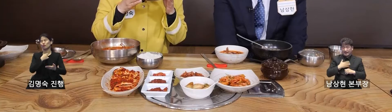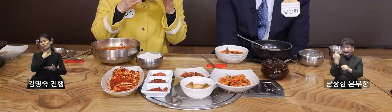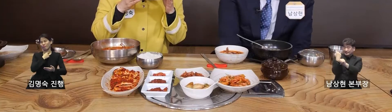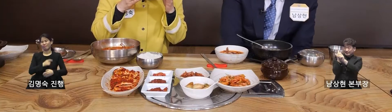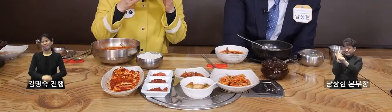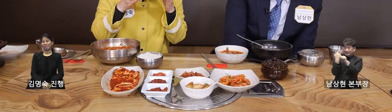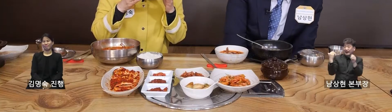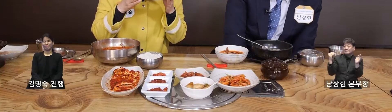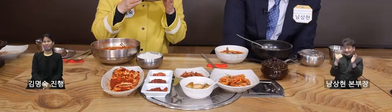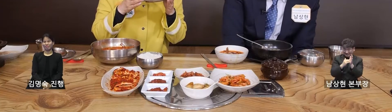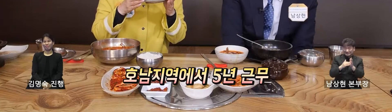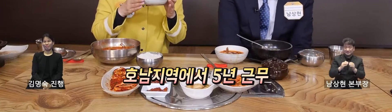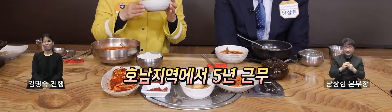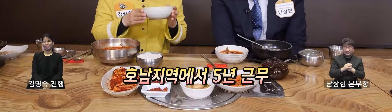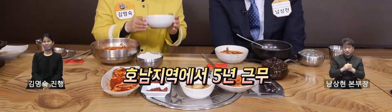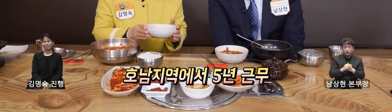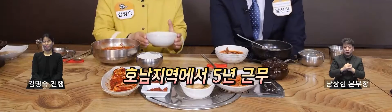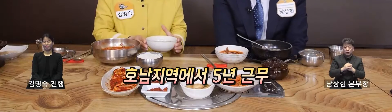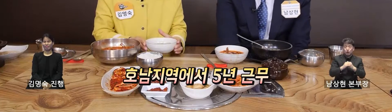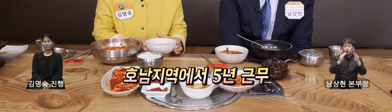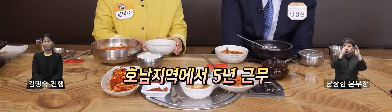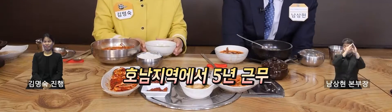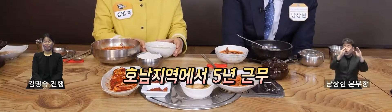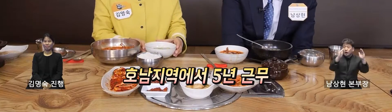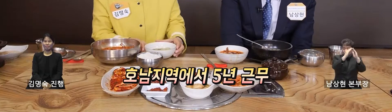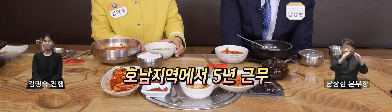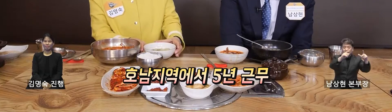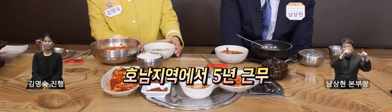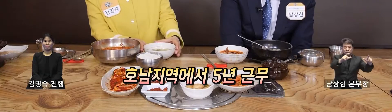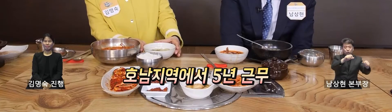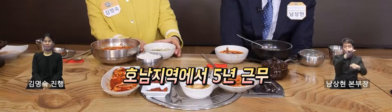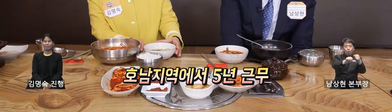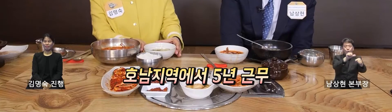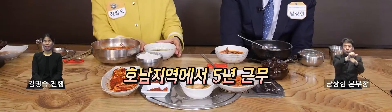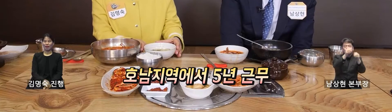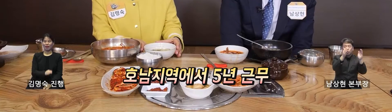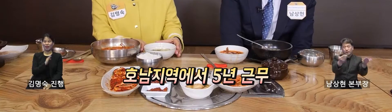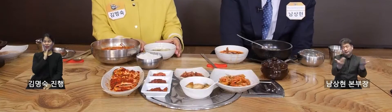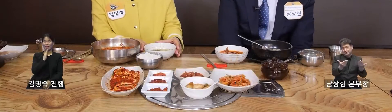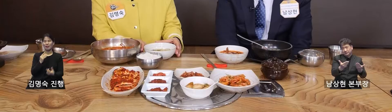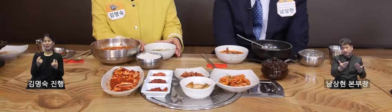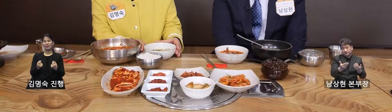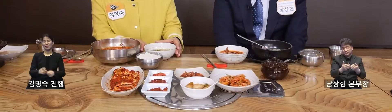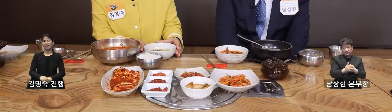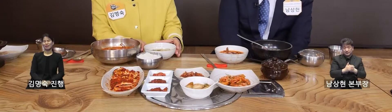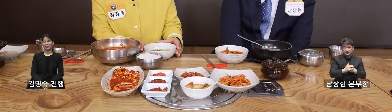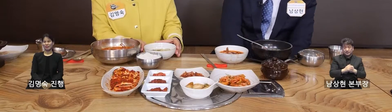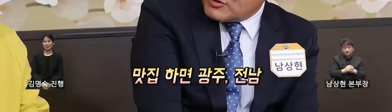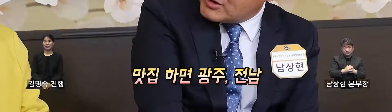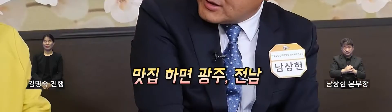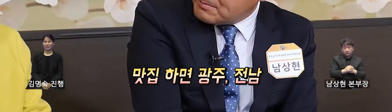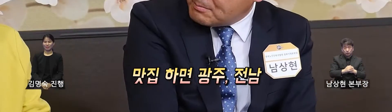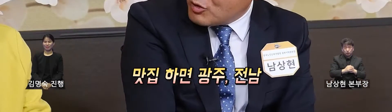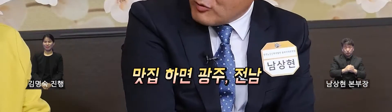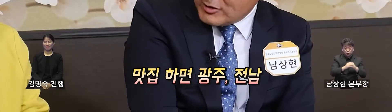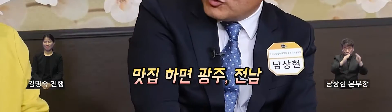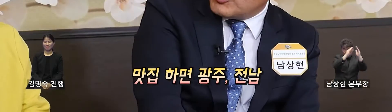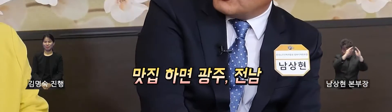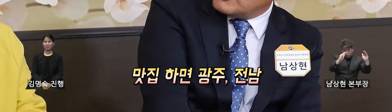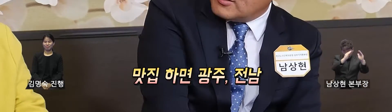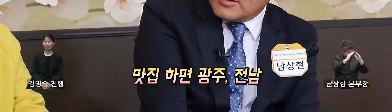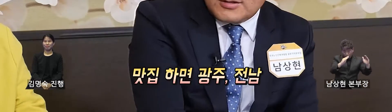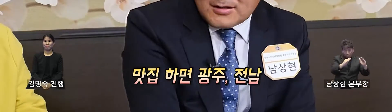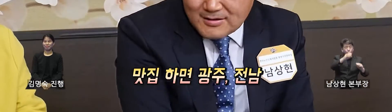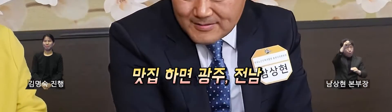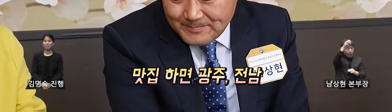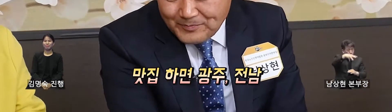작년까지 네. 호남에 5년 동안 근무를 했어요. 근데 이제 맛집 하면 뭐 전남, 뭐 광주